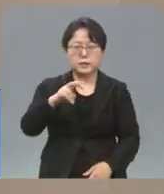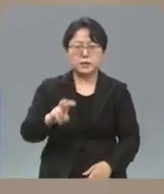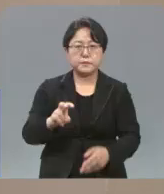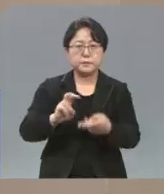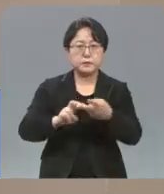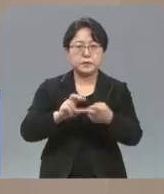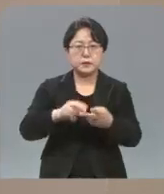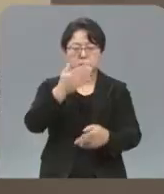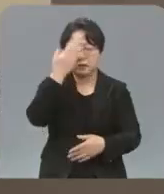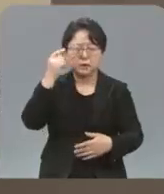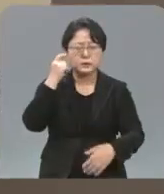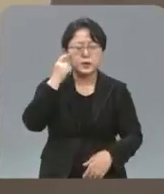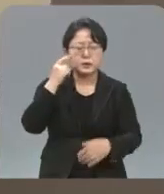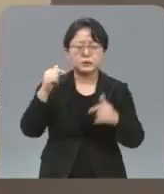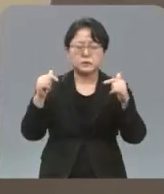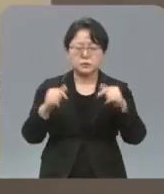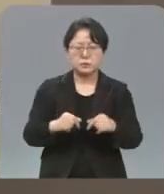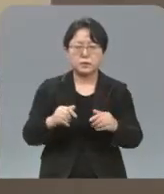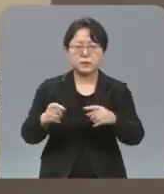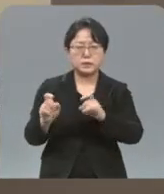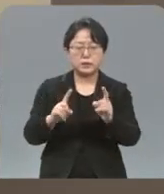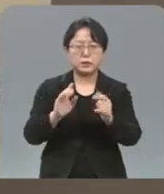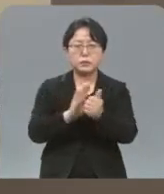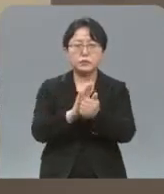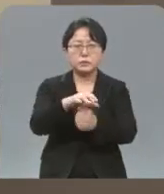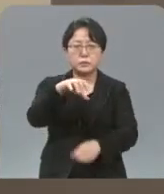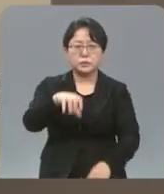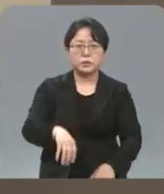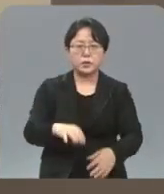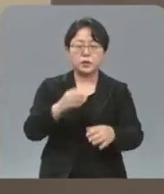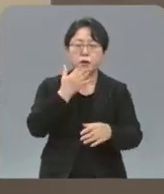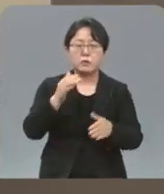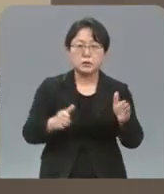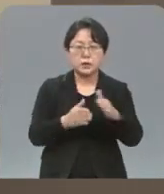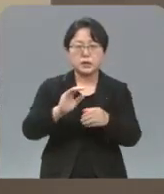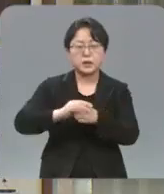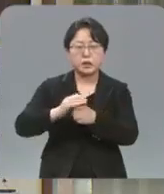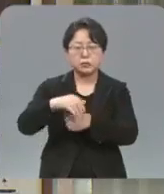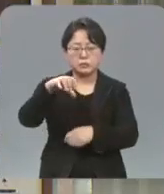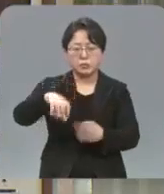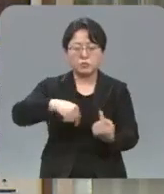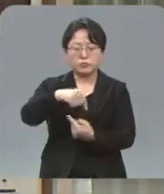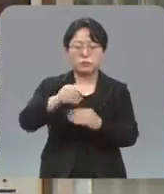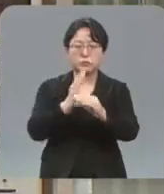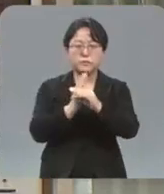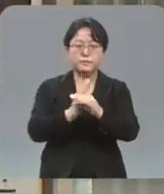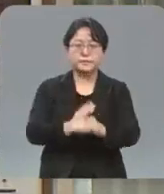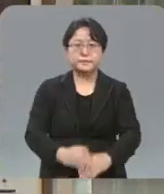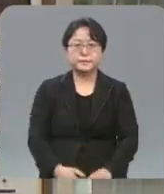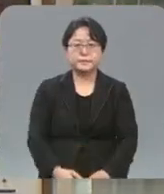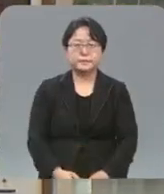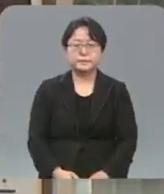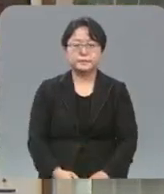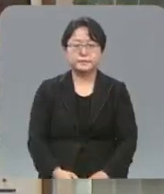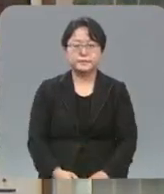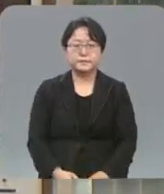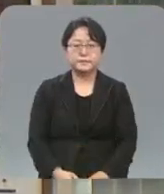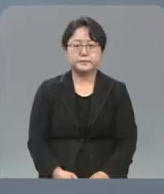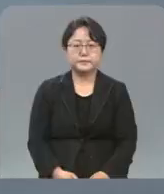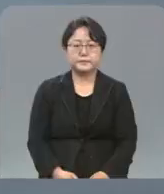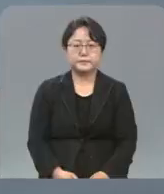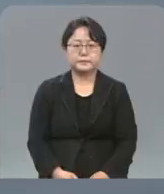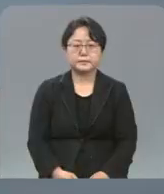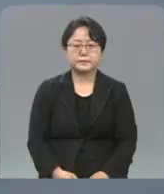디딤센터는 청소년 정서치료와 재활을 돕는 기관으로 경기도와 대구 등에서 운영 중입니다.